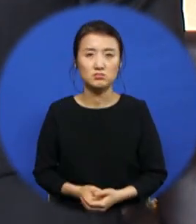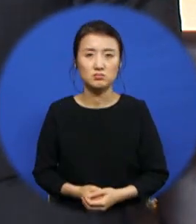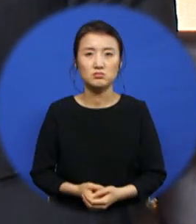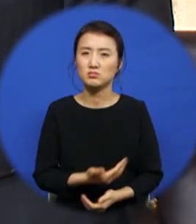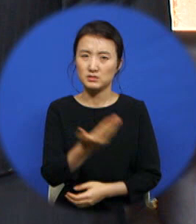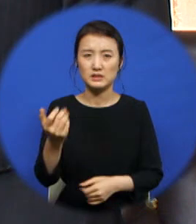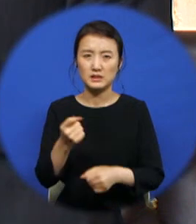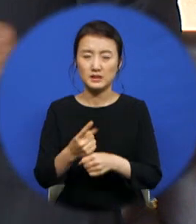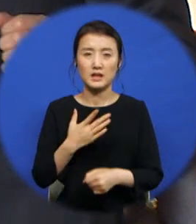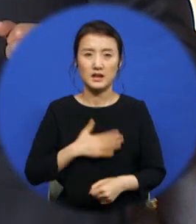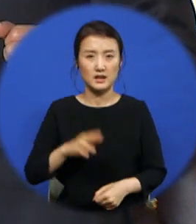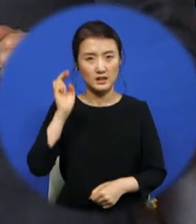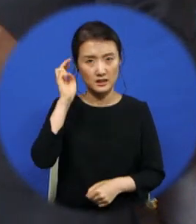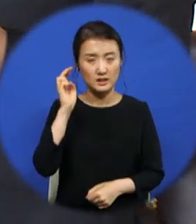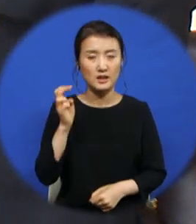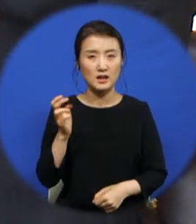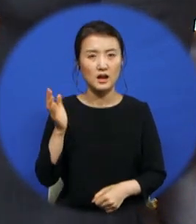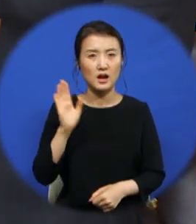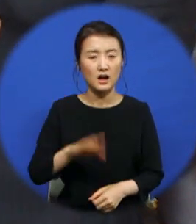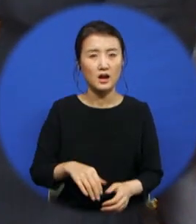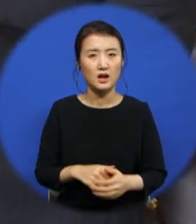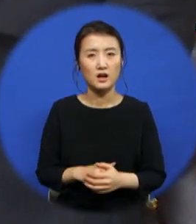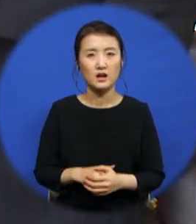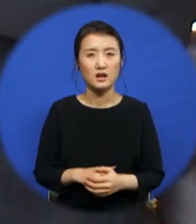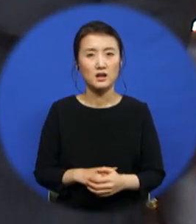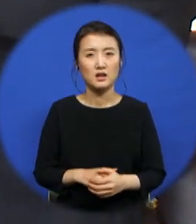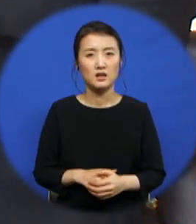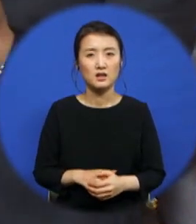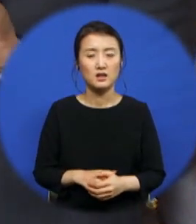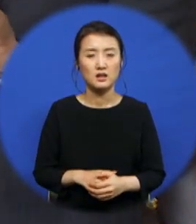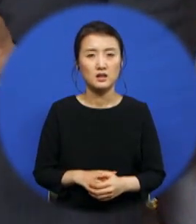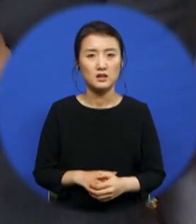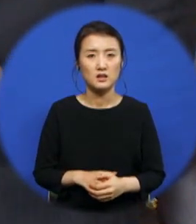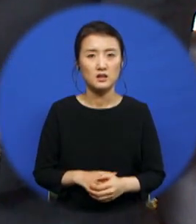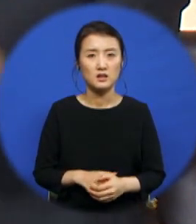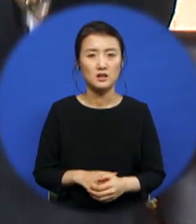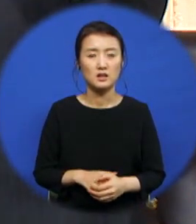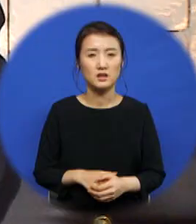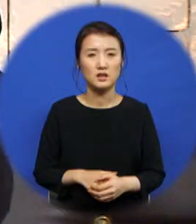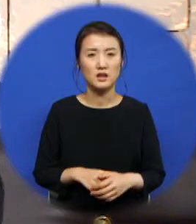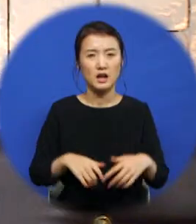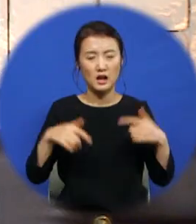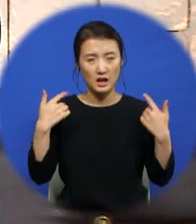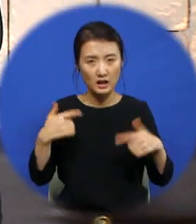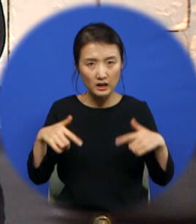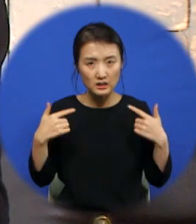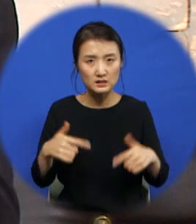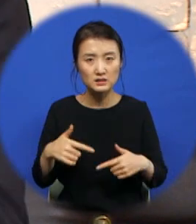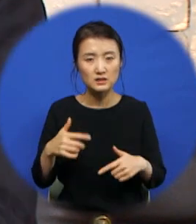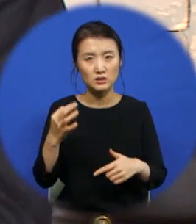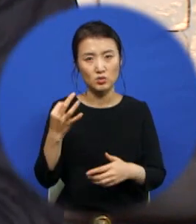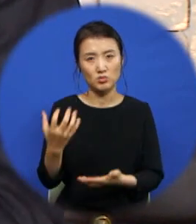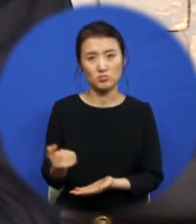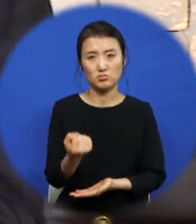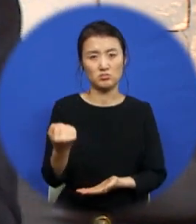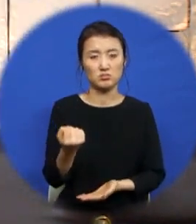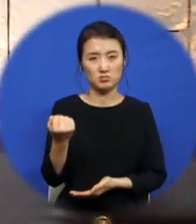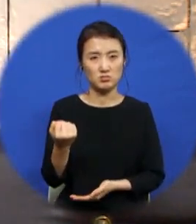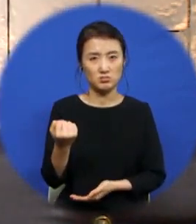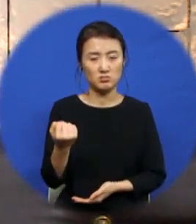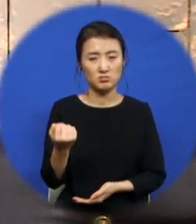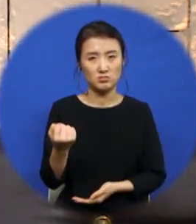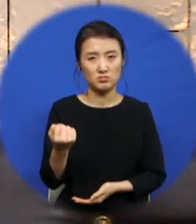계시겠지만 항상 이렇게 가장 이름들 황금색 높은 것이 현금이 줘 예 그 다음에 두